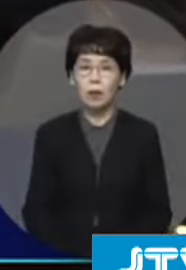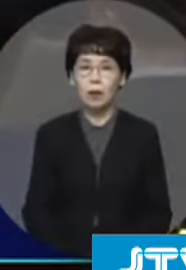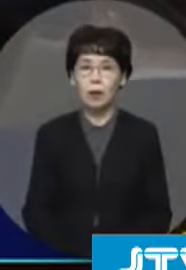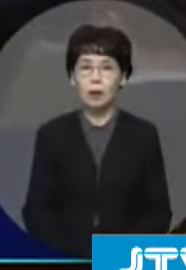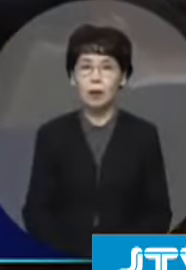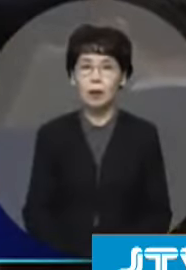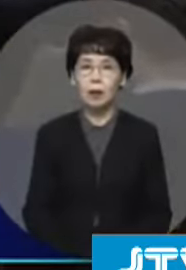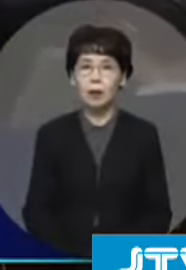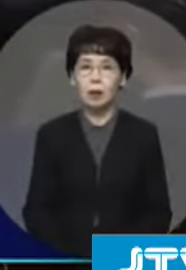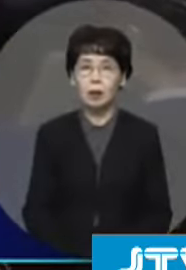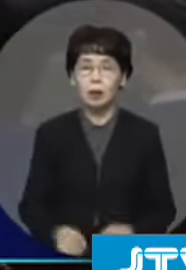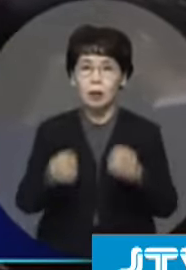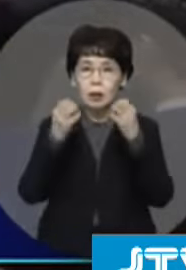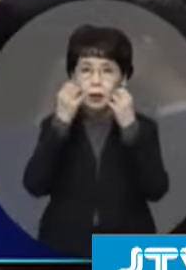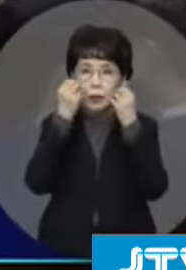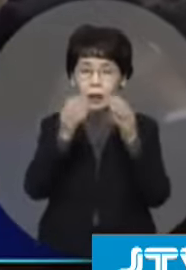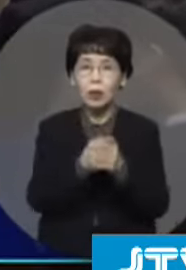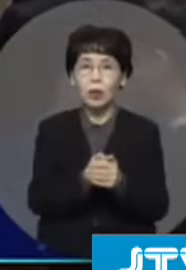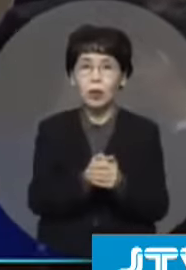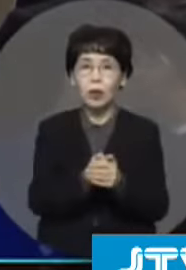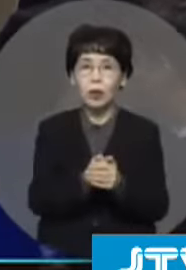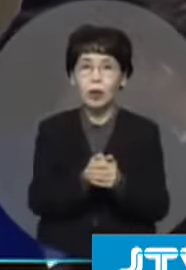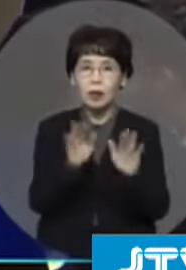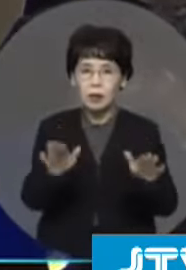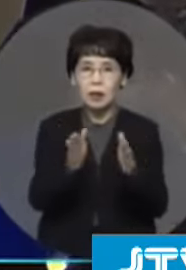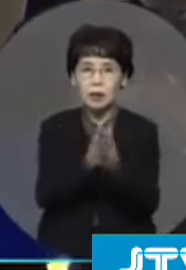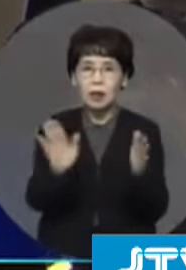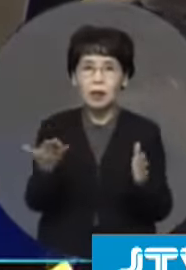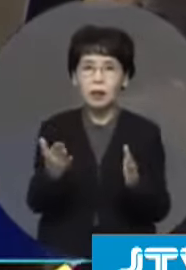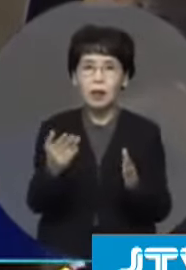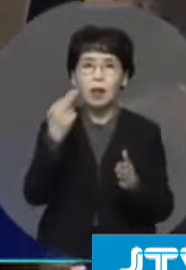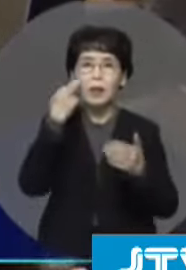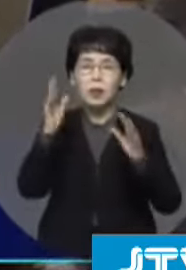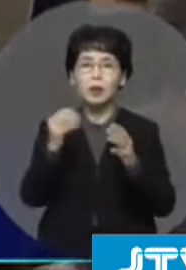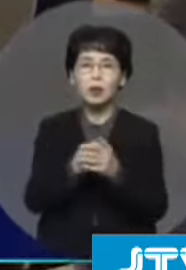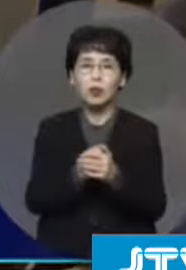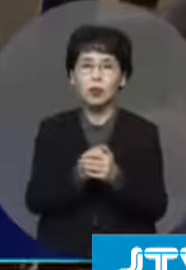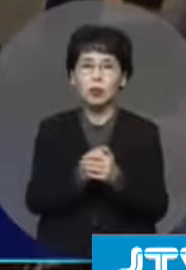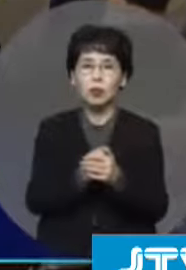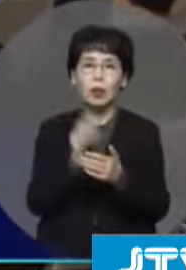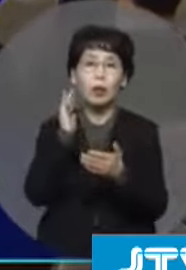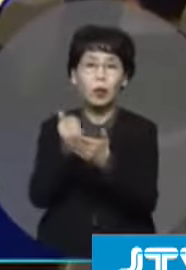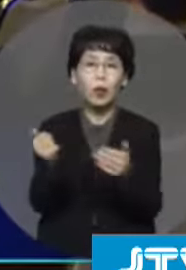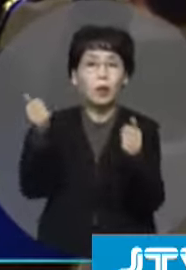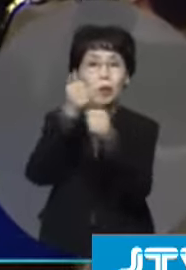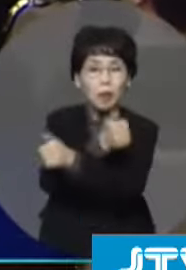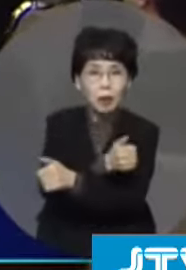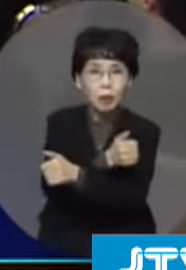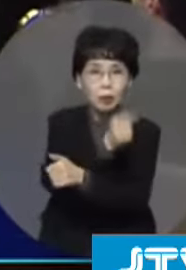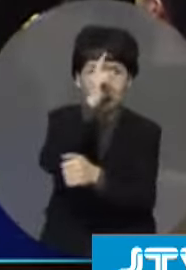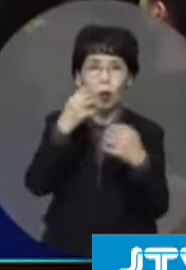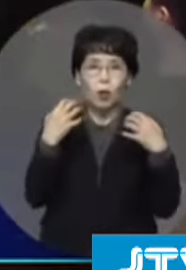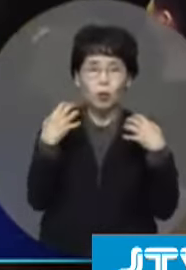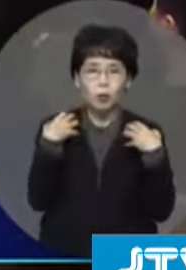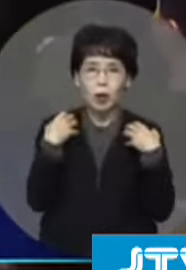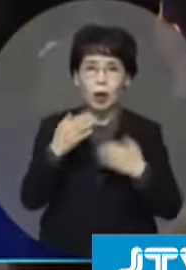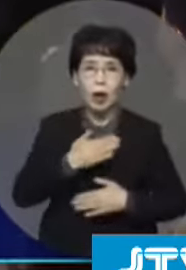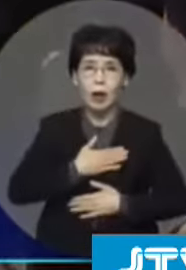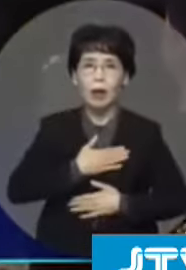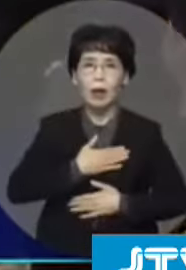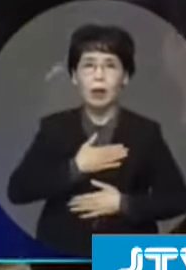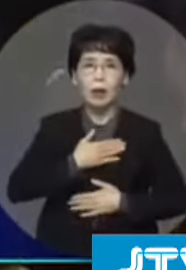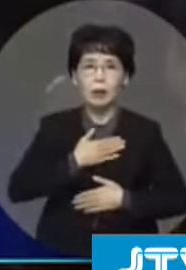새롭게 들어설 워싱턴의 신행정부와 완벽한 한미안보태세를 구축해서